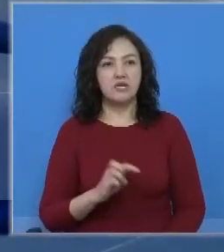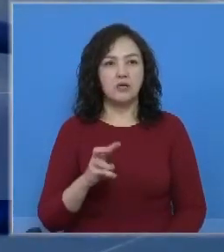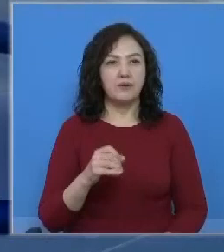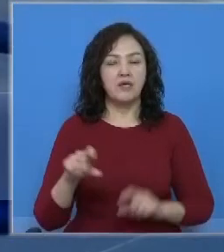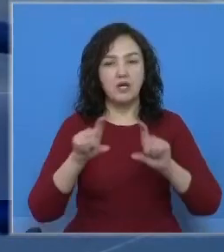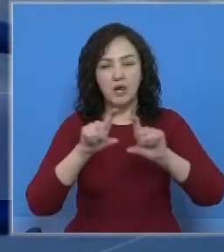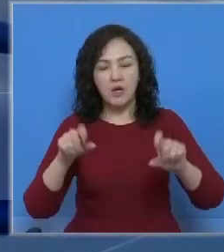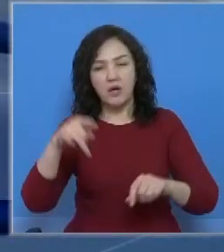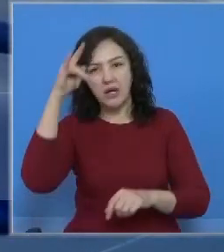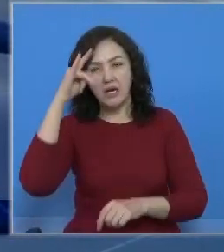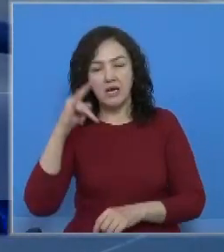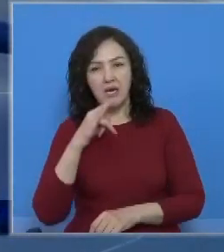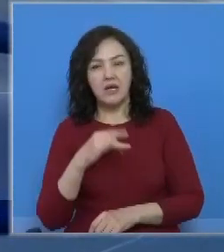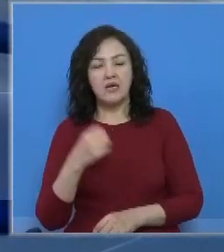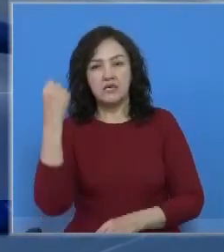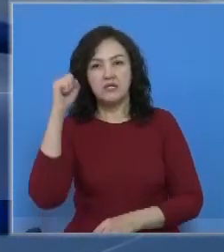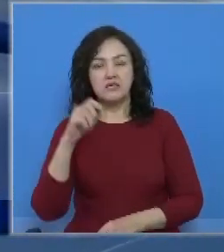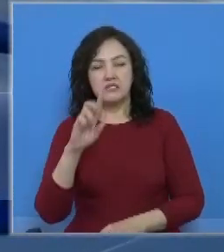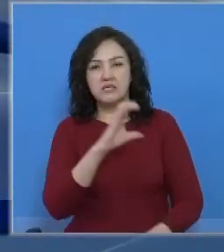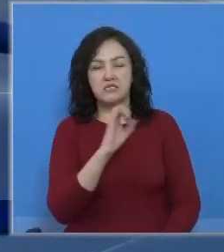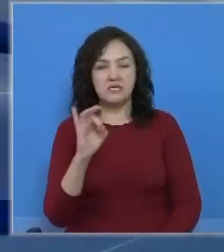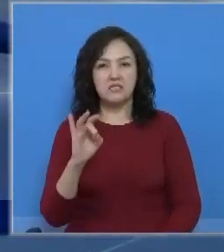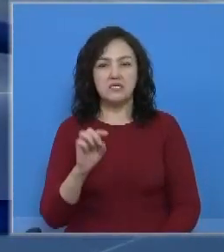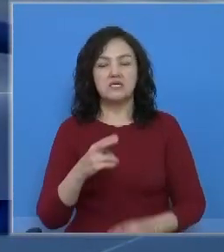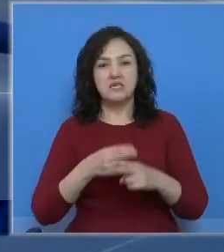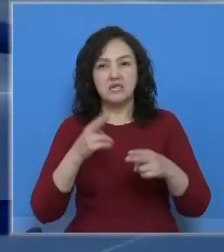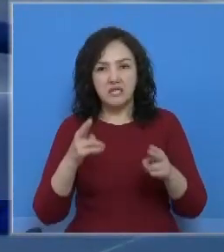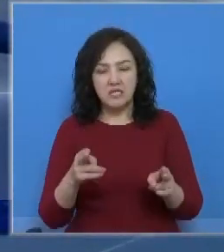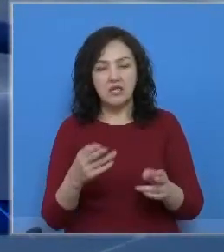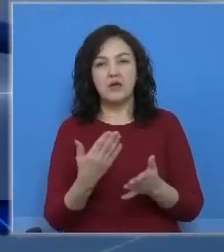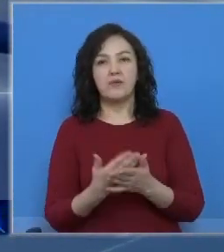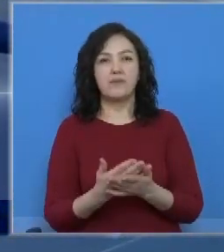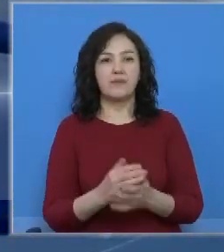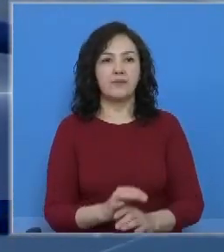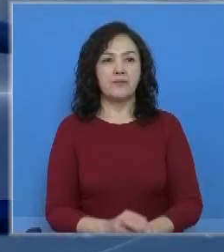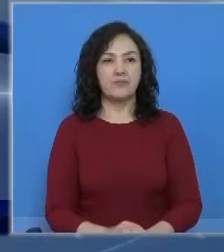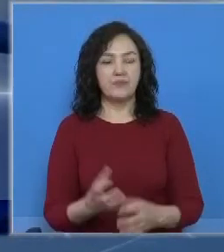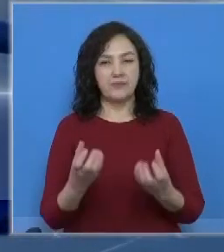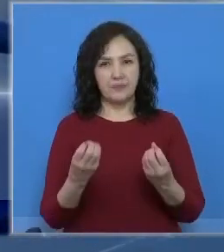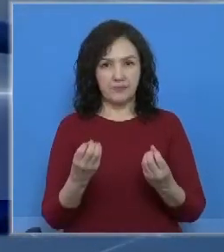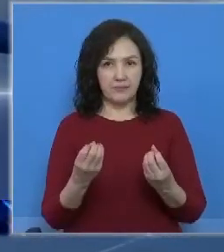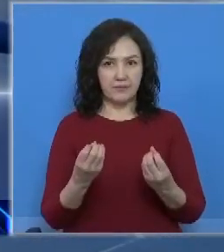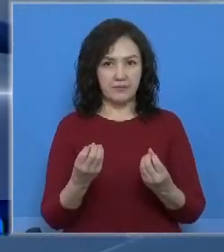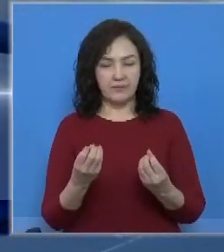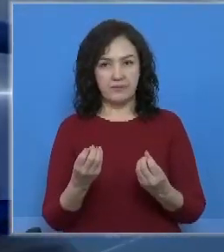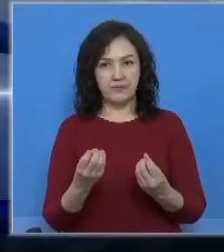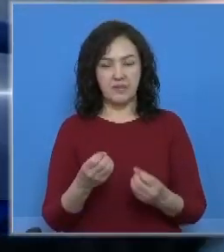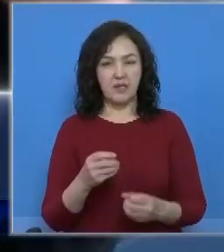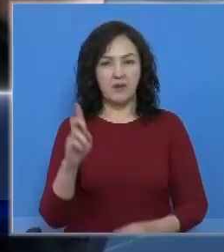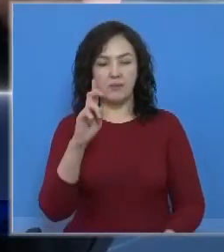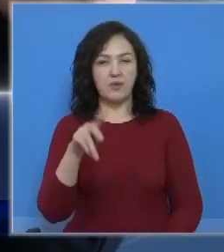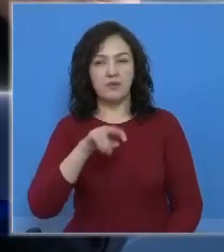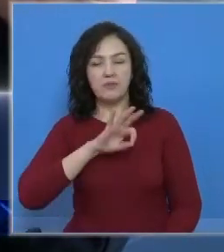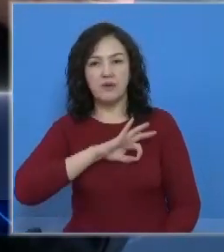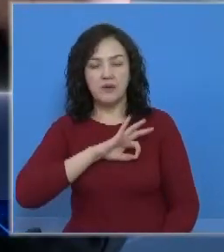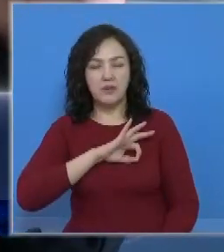Спартакиада школьник Казахстана чемпион Советской среди Железнодорожников потом бронзовый